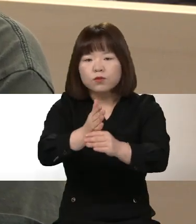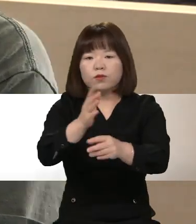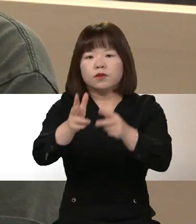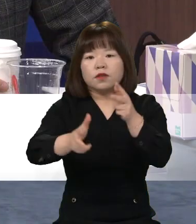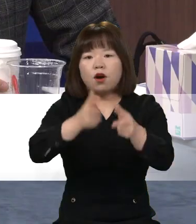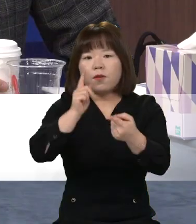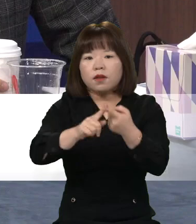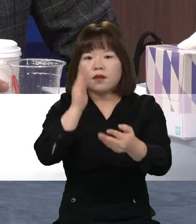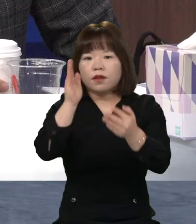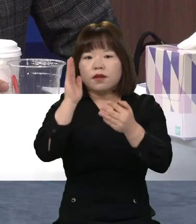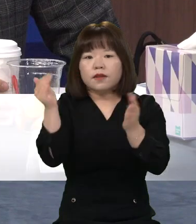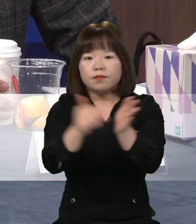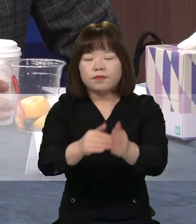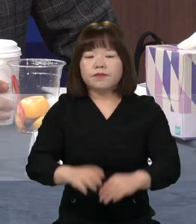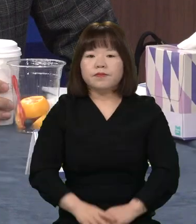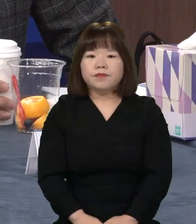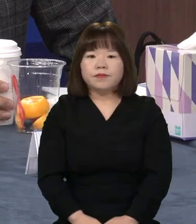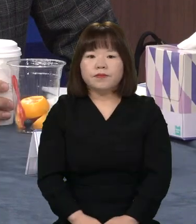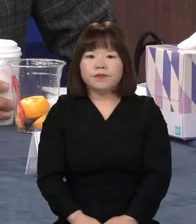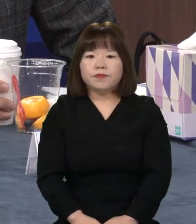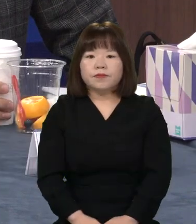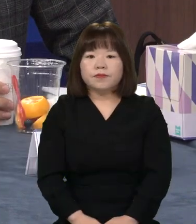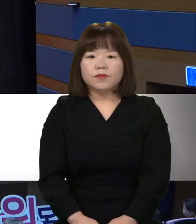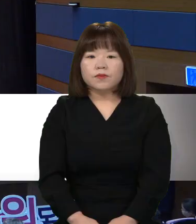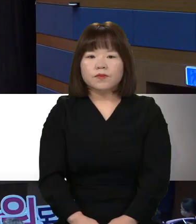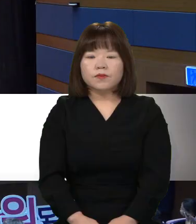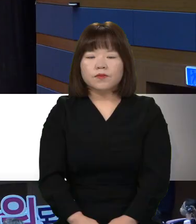거점 조성 사업에 대해 얘기했습니다